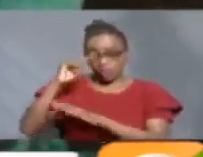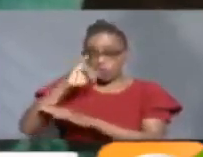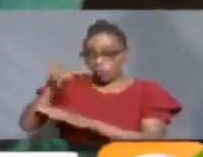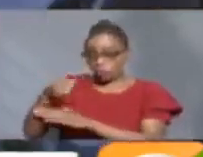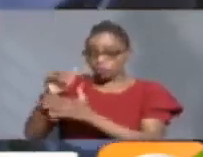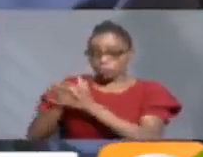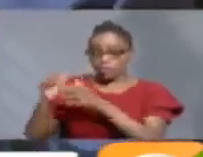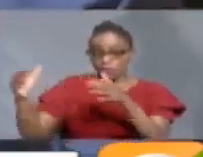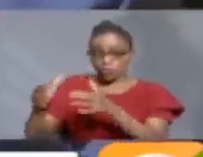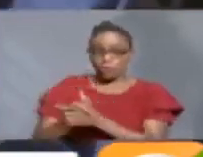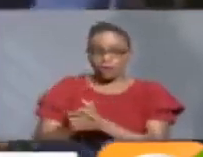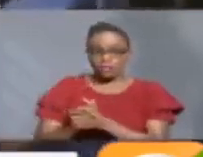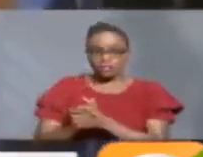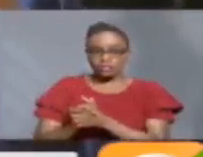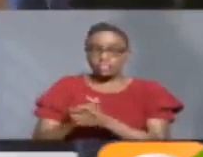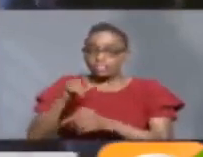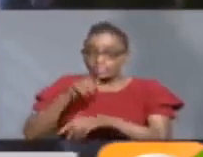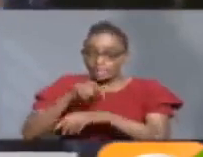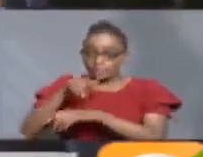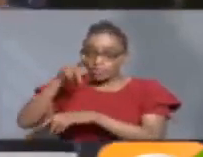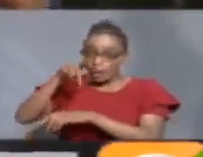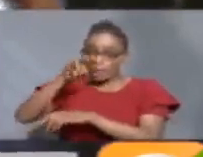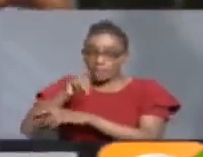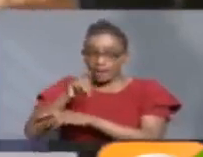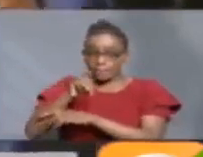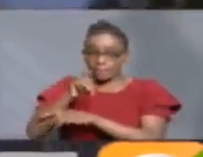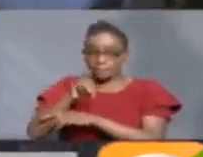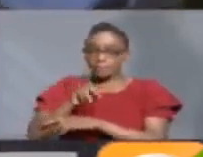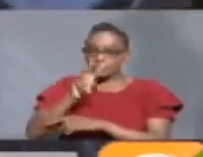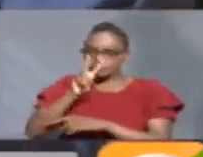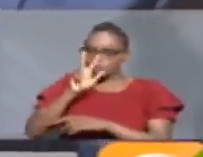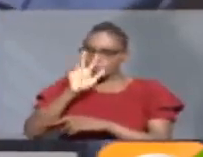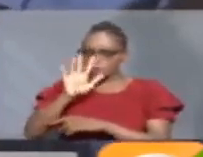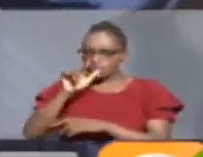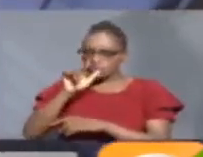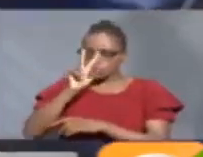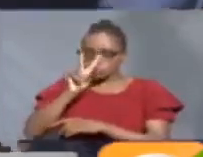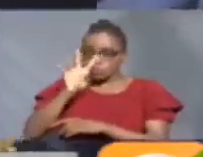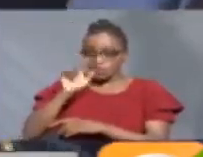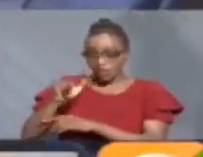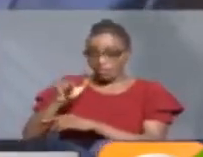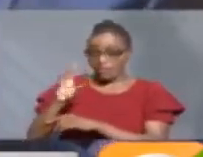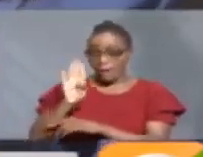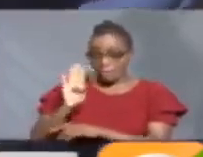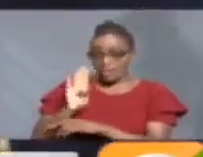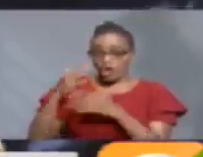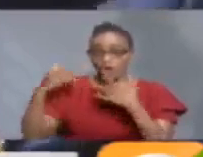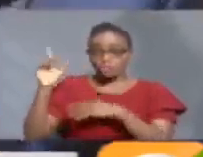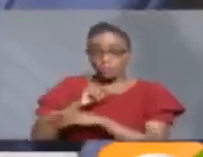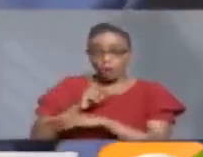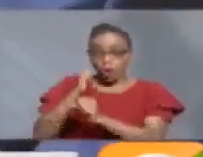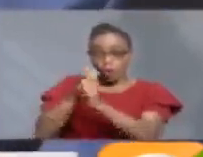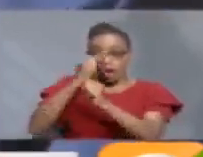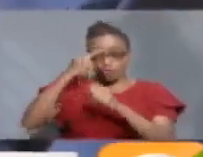ya Jubilee. Akiwa prime minister, 3.5 billion ilikuwa pesa ya kazi kwa vijana, ilipotea kwa ofisi